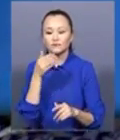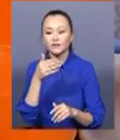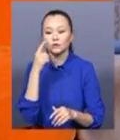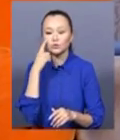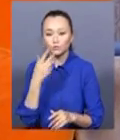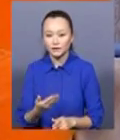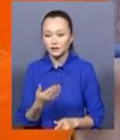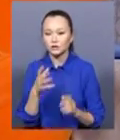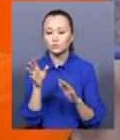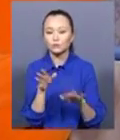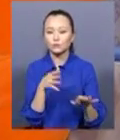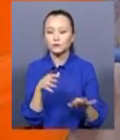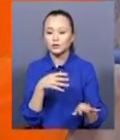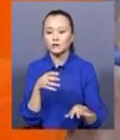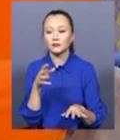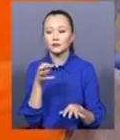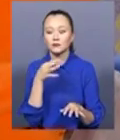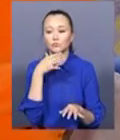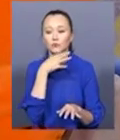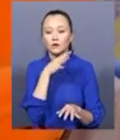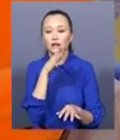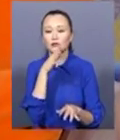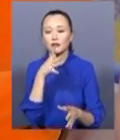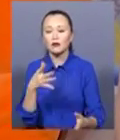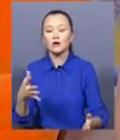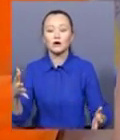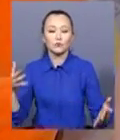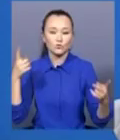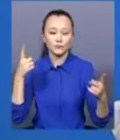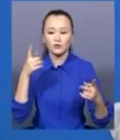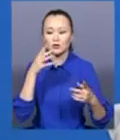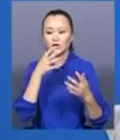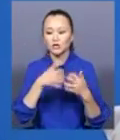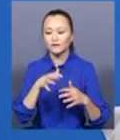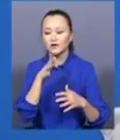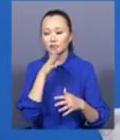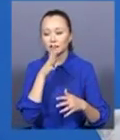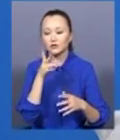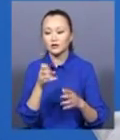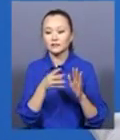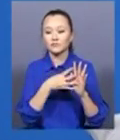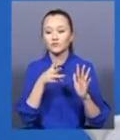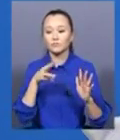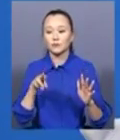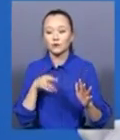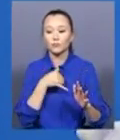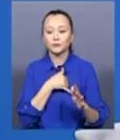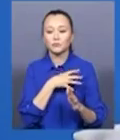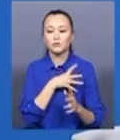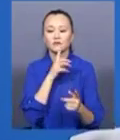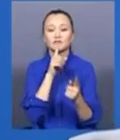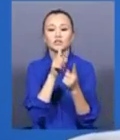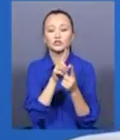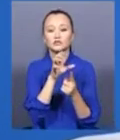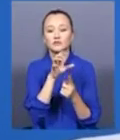думаете? Спустя энное количество лет, огромное количество лет, на 9 мая у меня была встреча